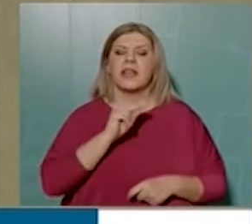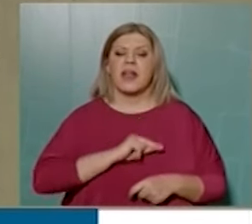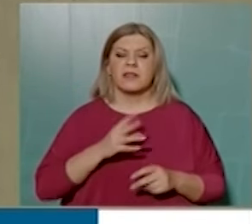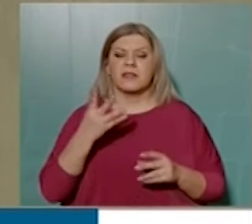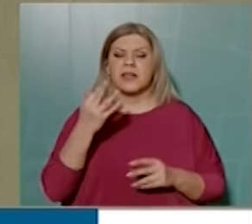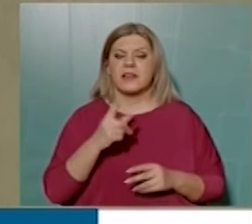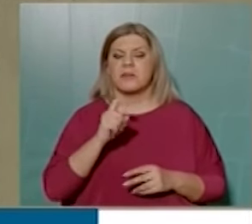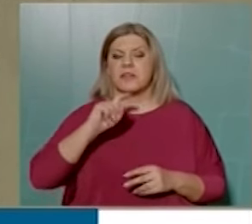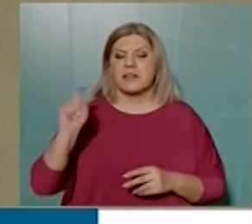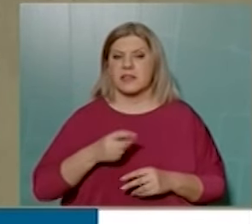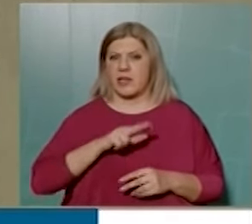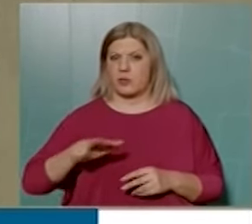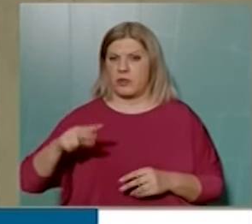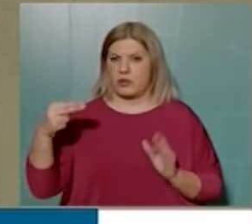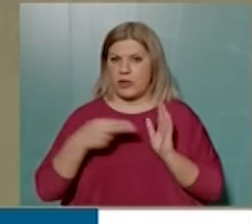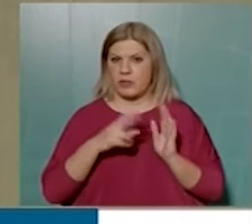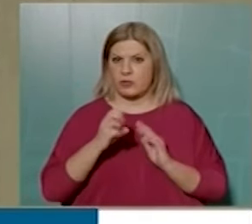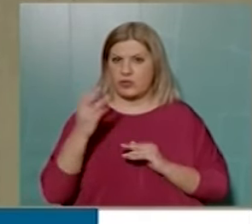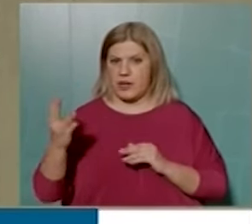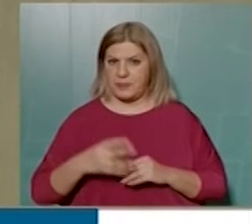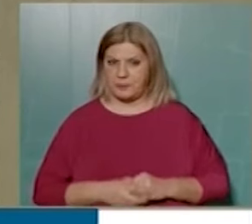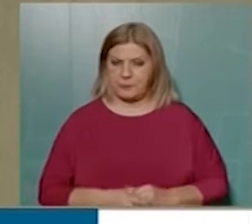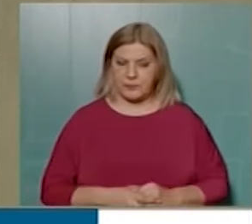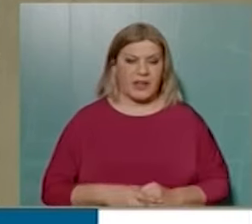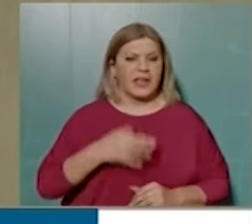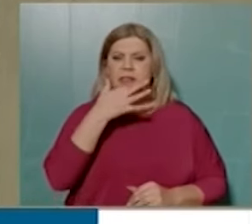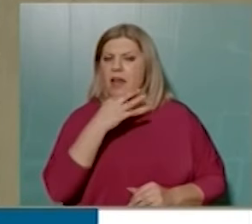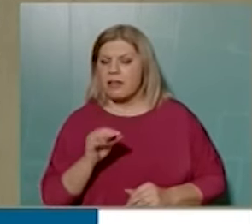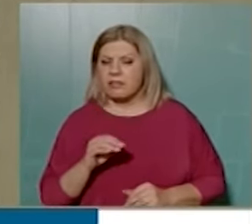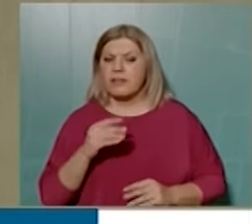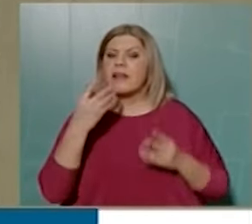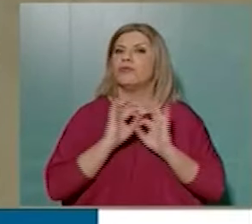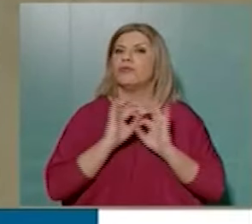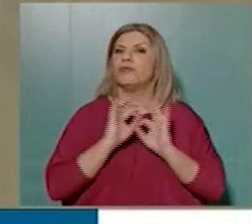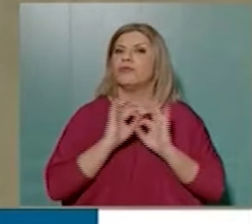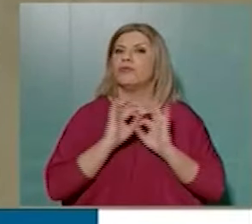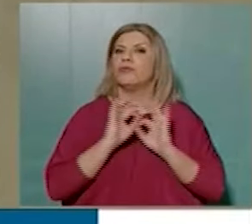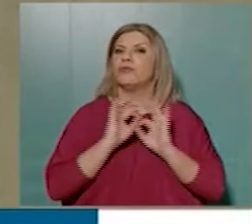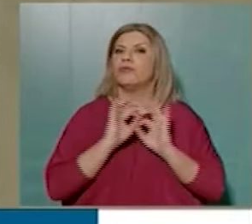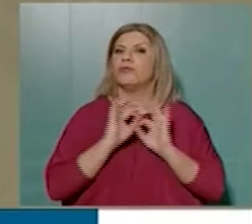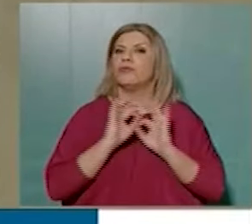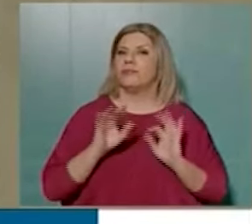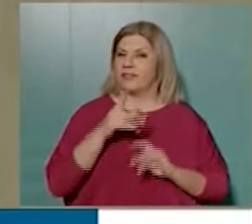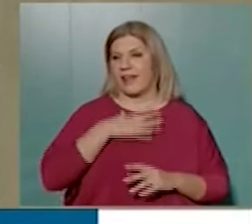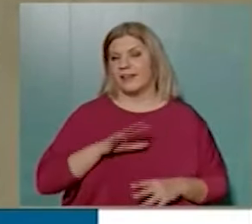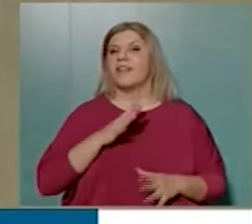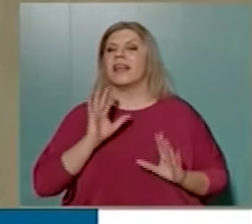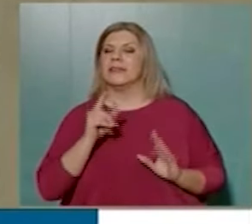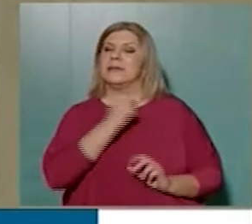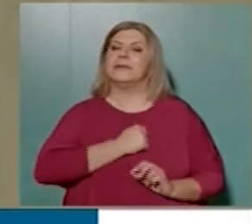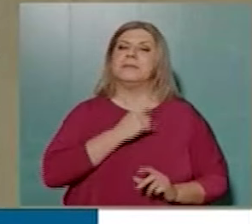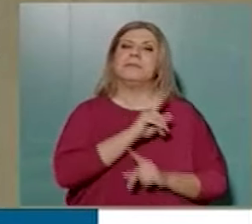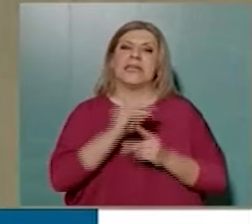από ερμι δισεκατομμύρια το 2023 γιατί θέλετε να τα έχετε καλά με όλους αυτούς μη τους